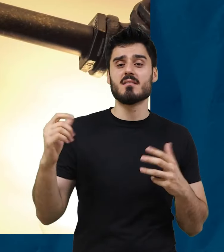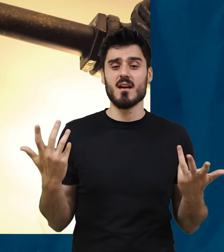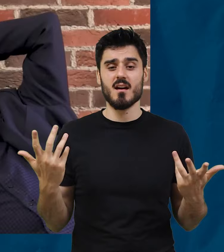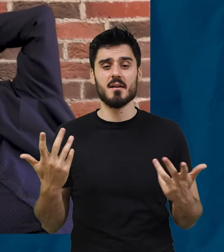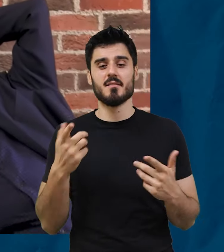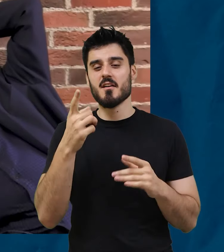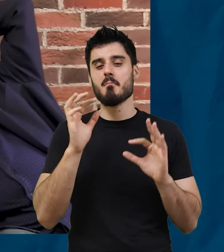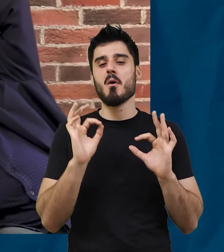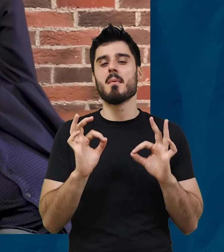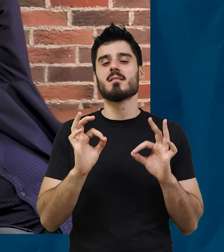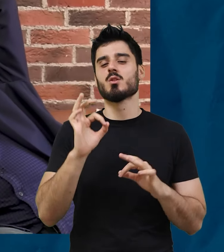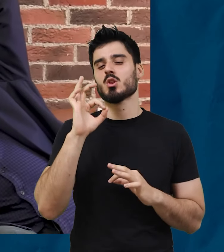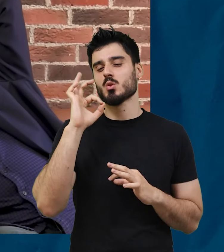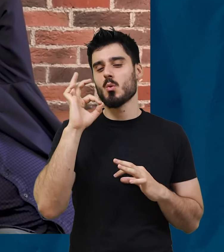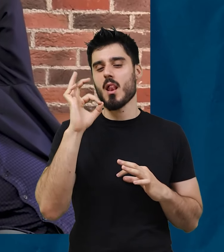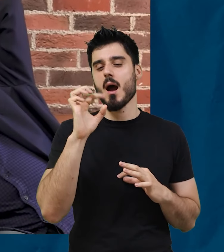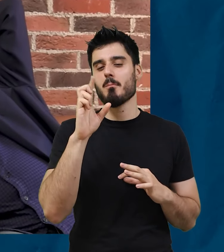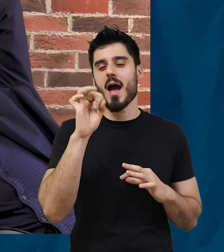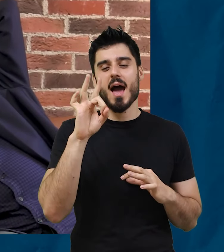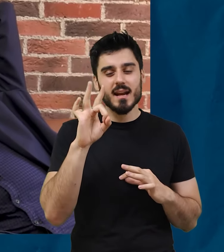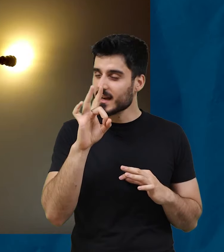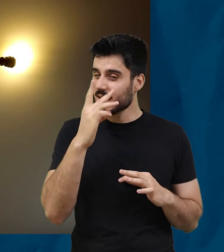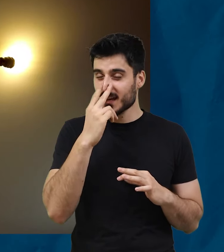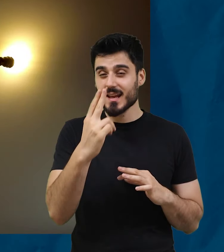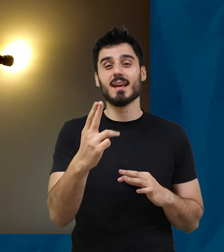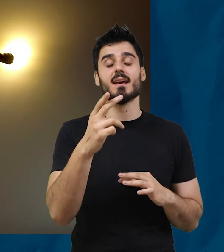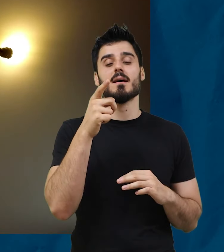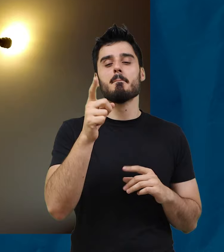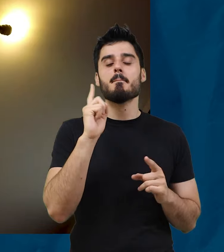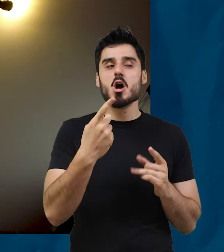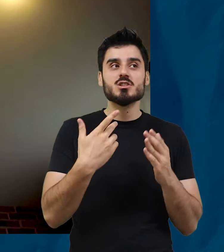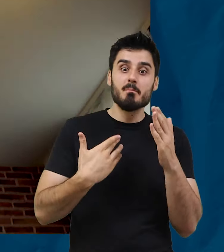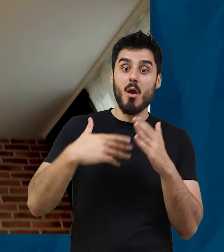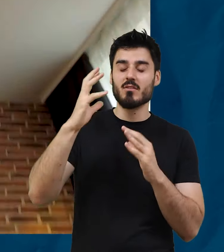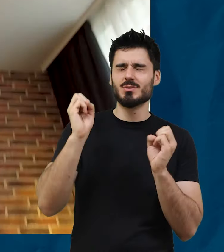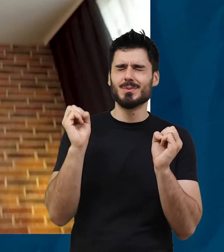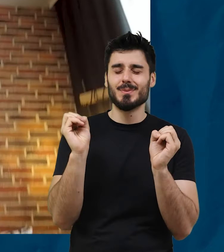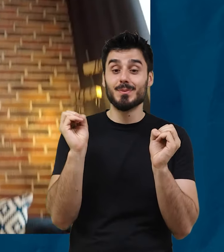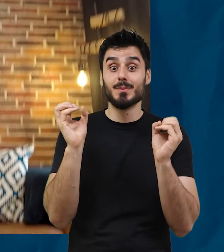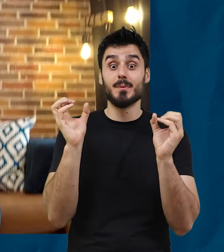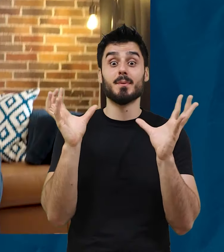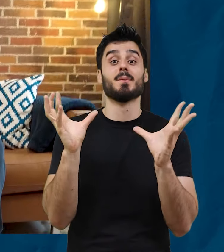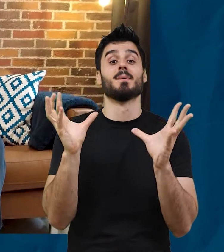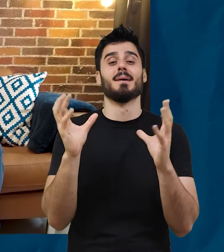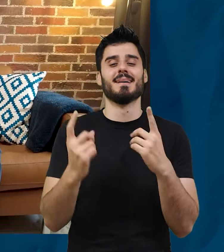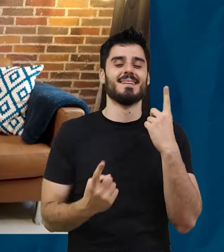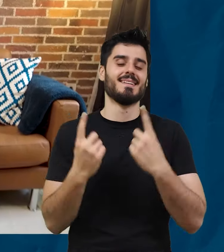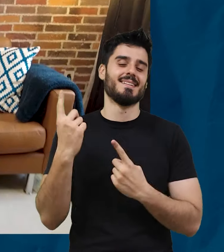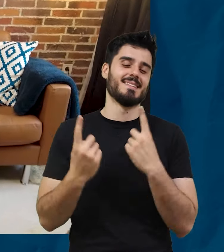да попитам. Значи в момента сме на 0 бара, обаче може и да се вдигне по някоя време. Аха!